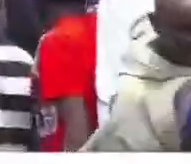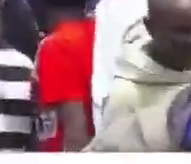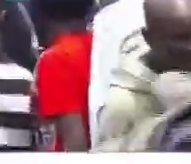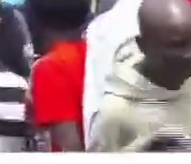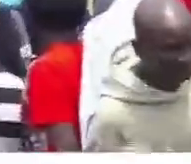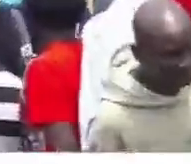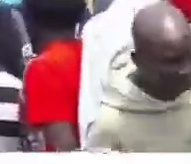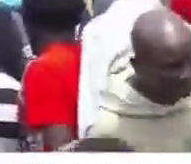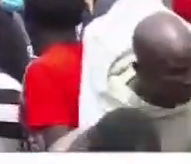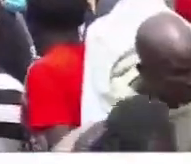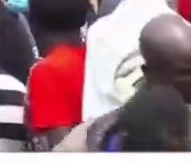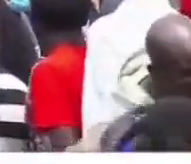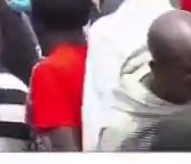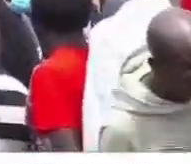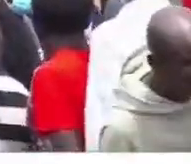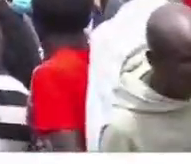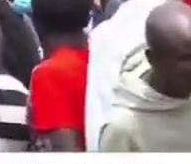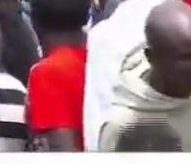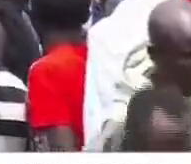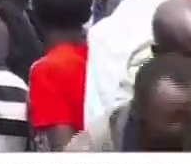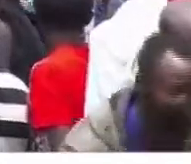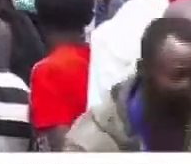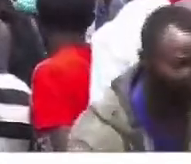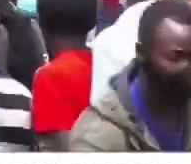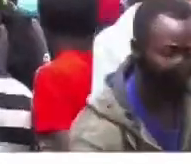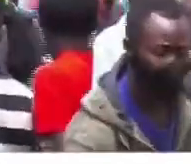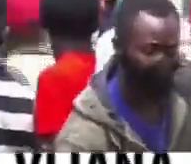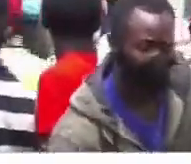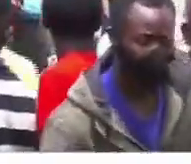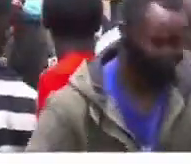5. Kana kuna mtu hapo. Unaona?